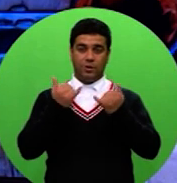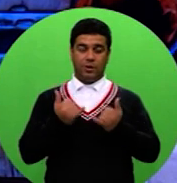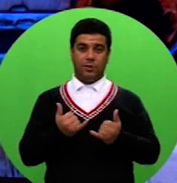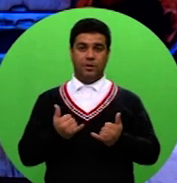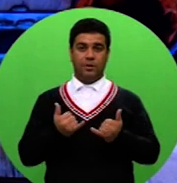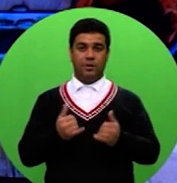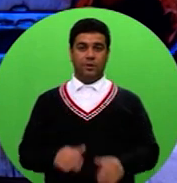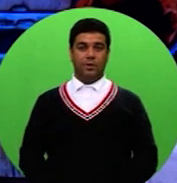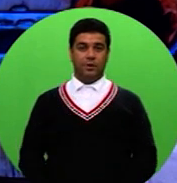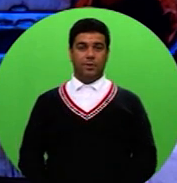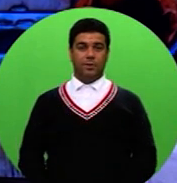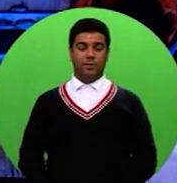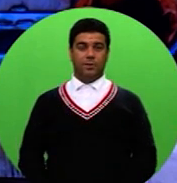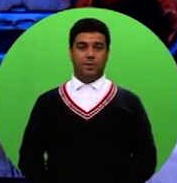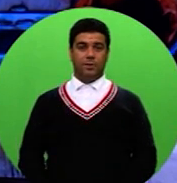И